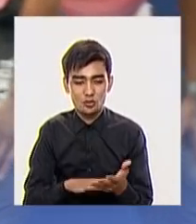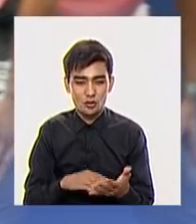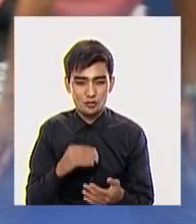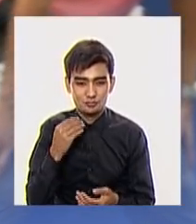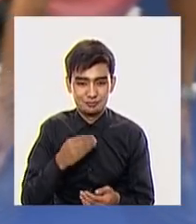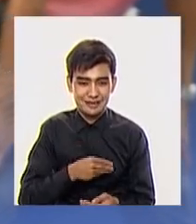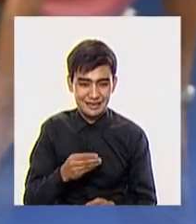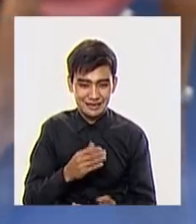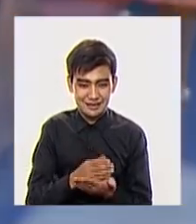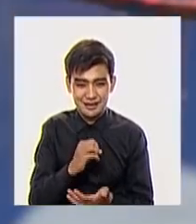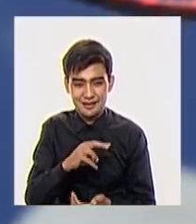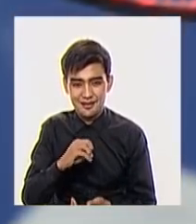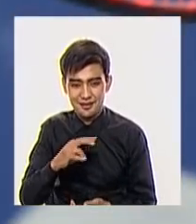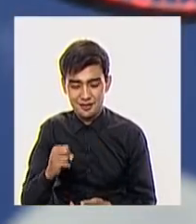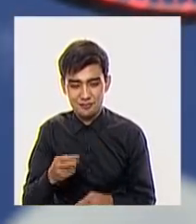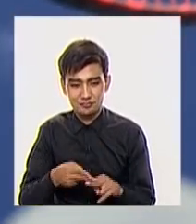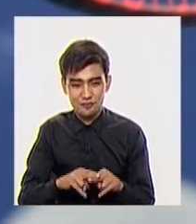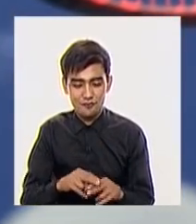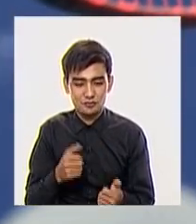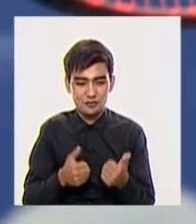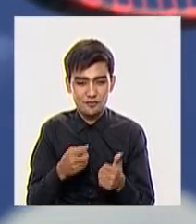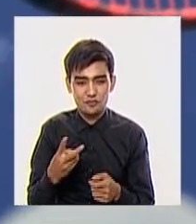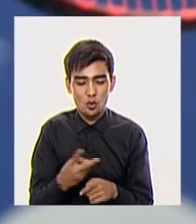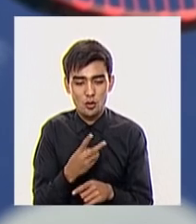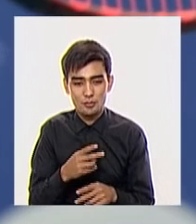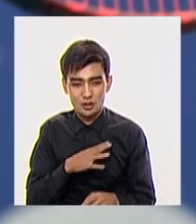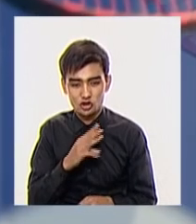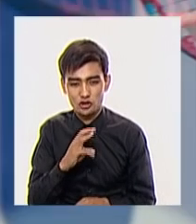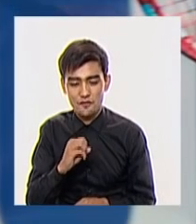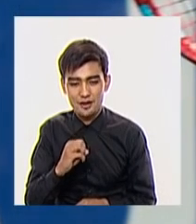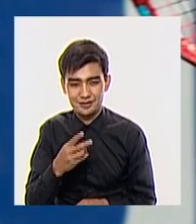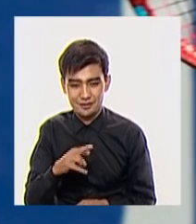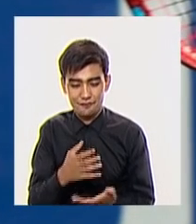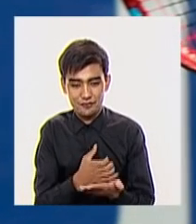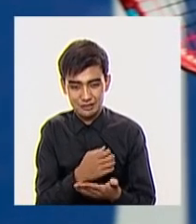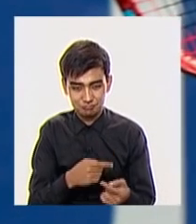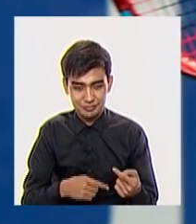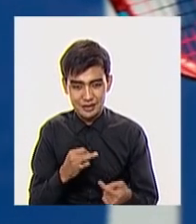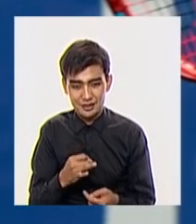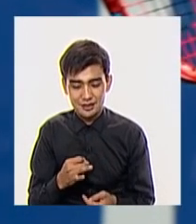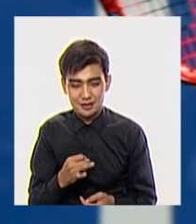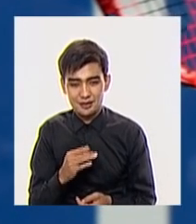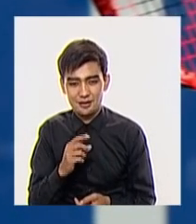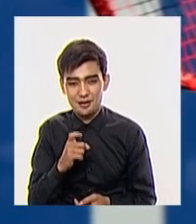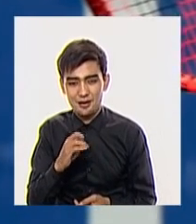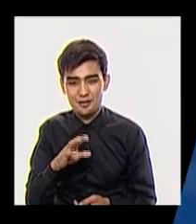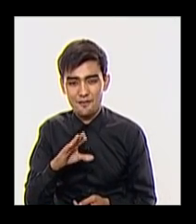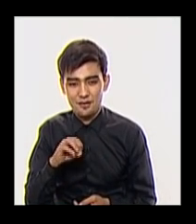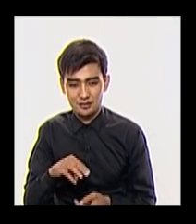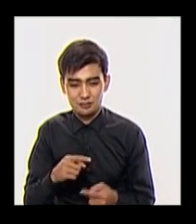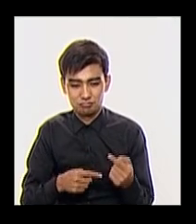и теннисистка Елена Рыбакина. Во втором круге она обыграла шведку и теперь поборется за выход в четвертьфинал с хорваткой Донни Ветич.